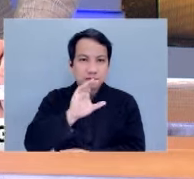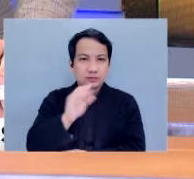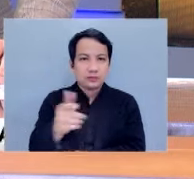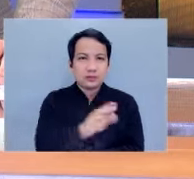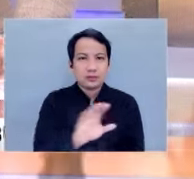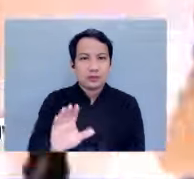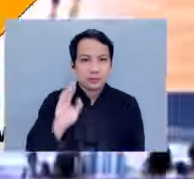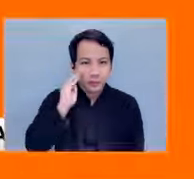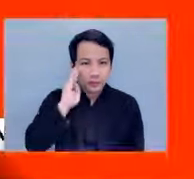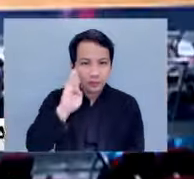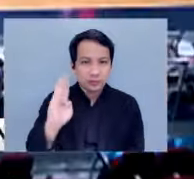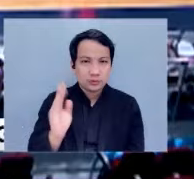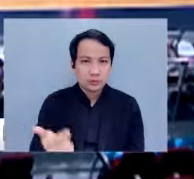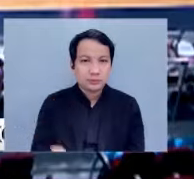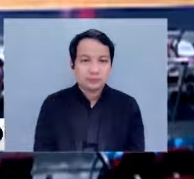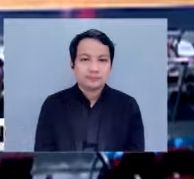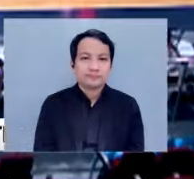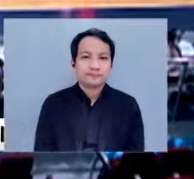Bautista.